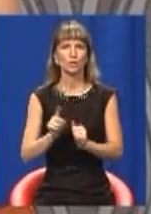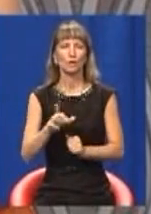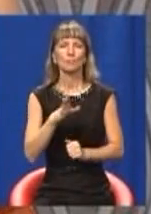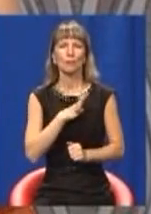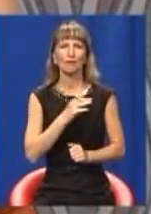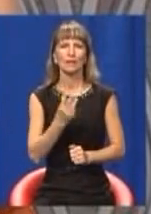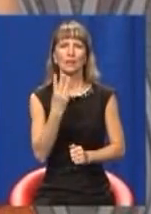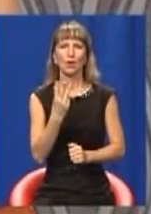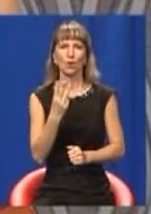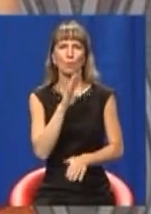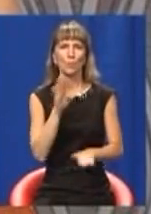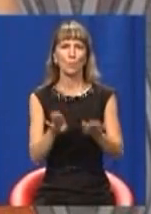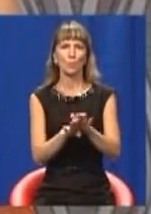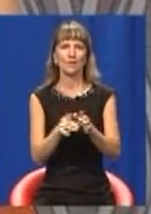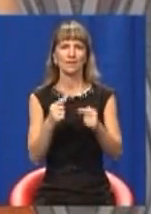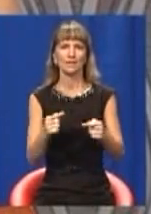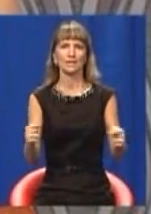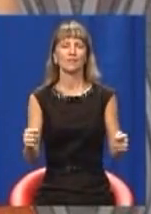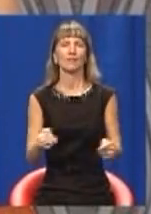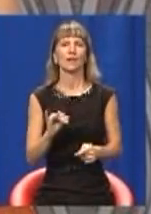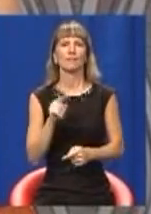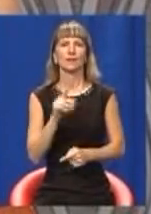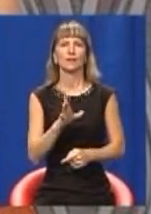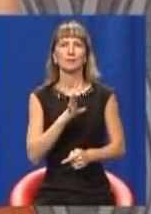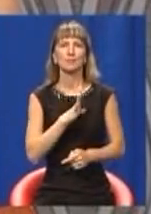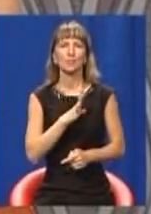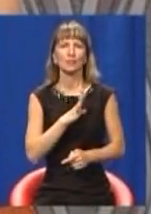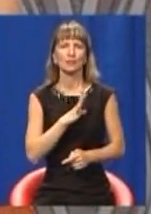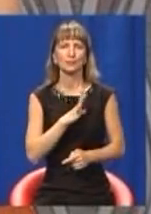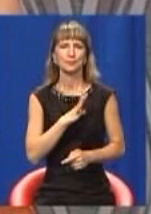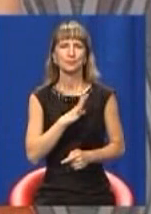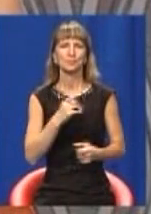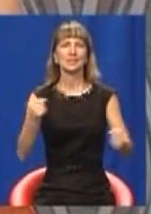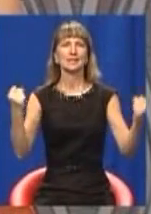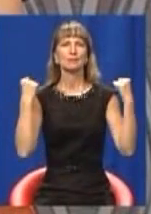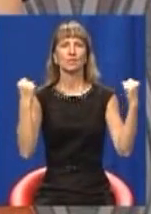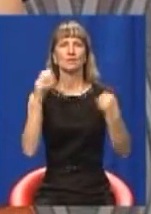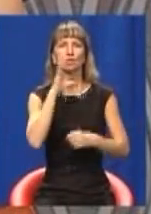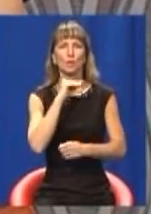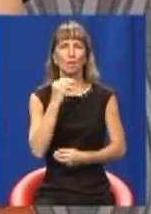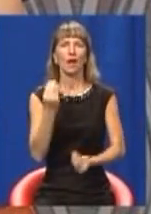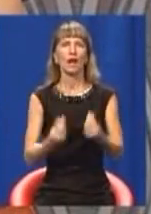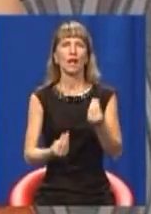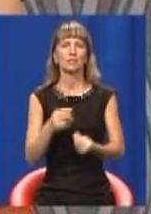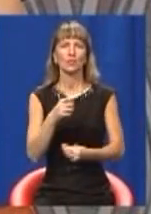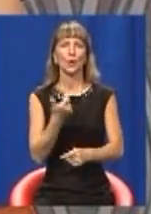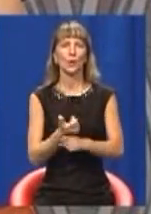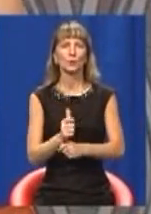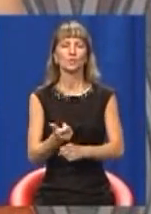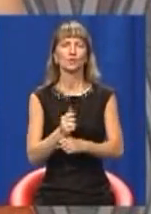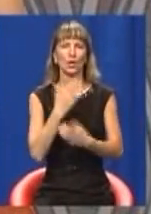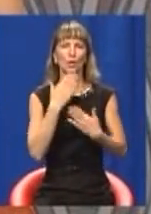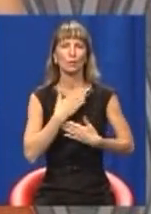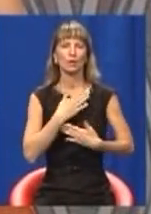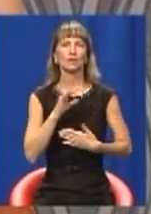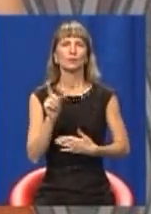трьох підвидів, якщо можна так сказати, і більше того, вони бувають, вони є спортивними собаками. Тобто гратися вони дуже і дуже